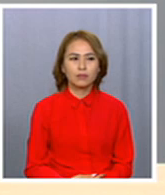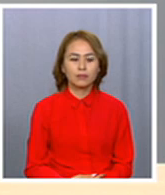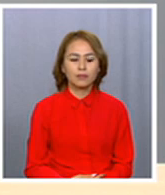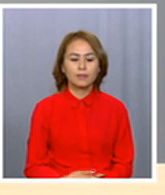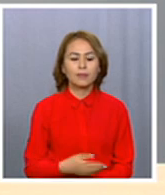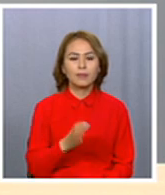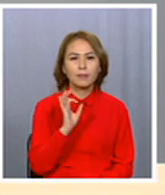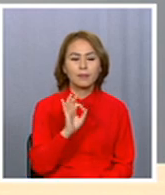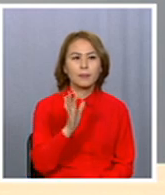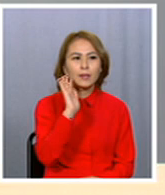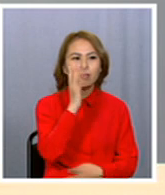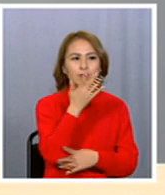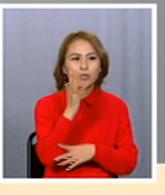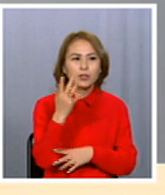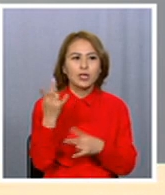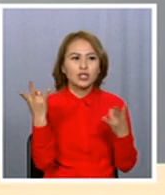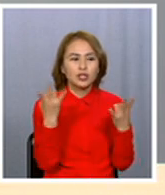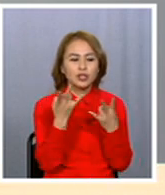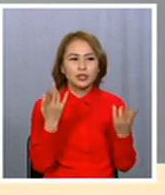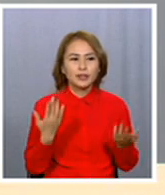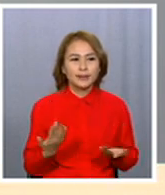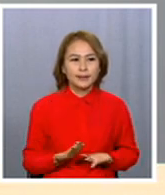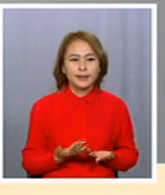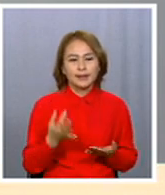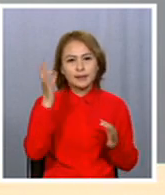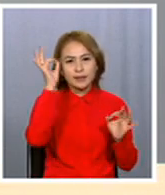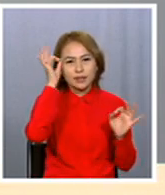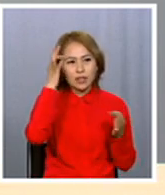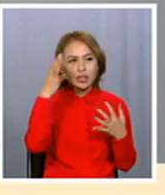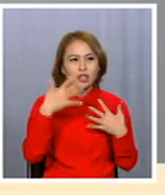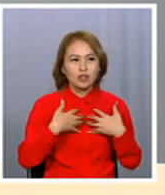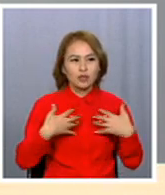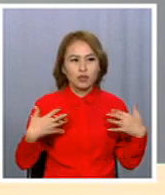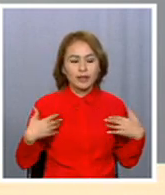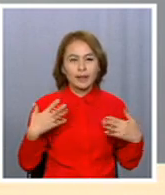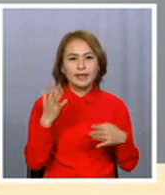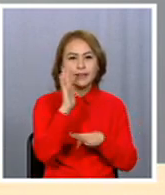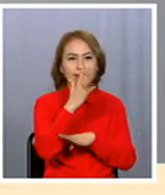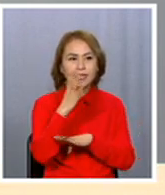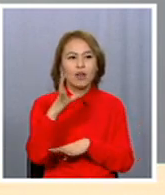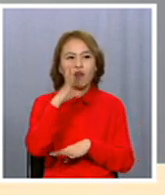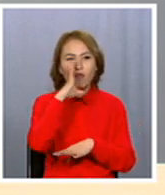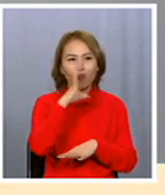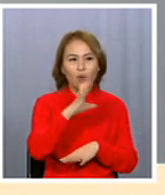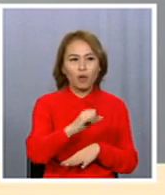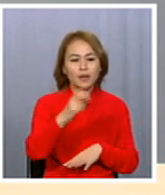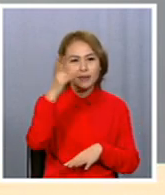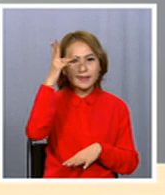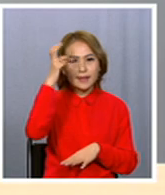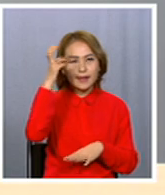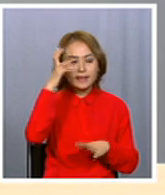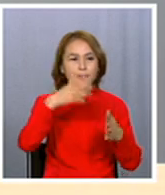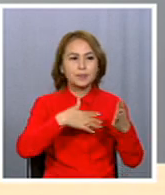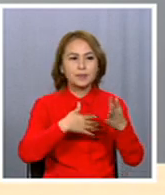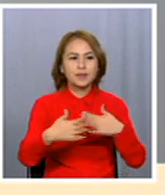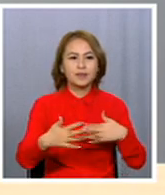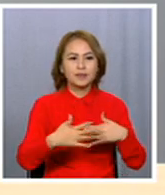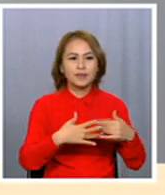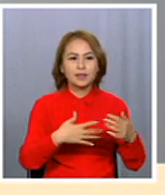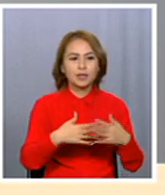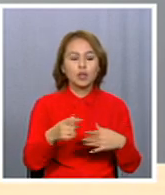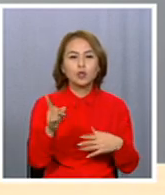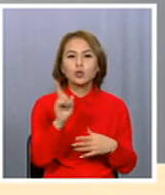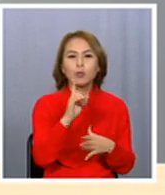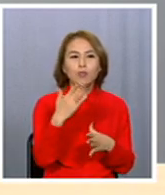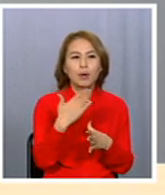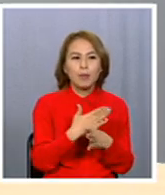правильно, в лесу должны жить дикие животные. Лиса, волк, заяц, медведь. Что помогает